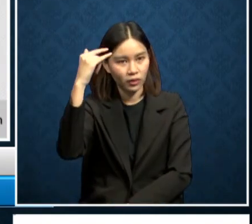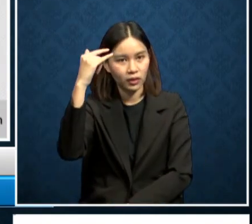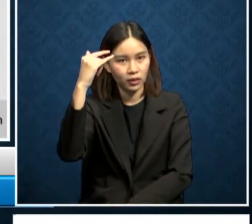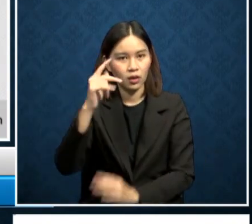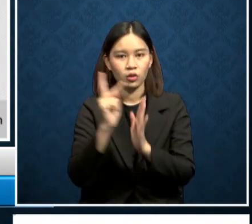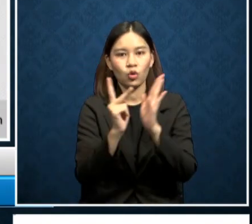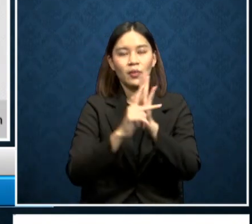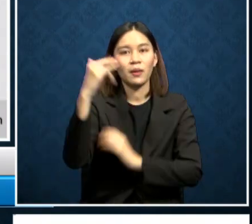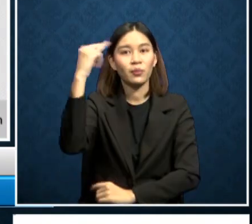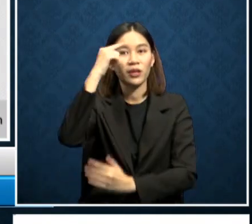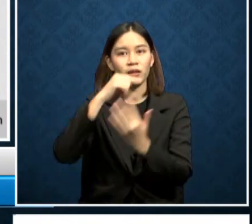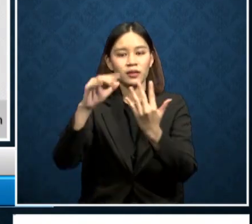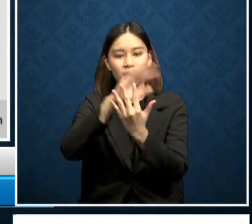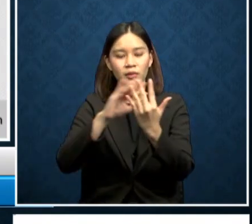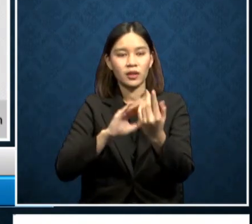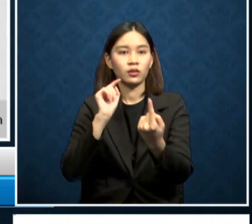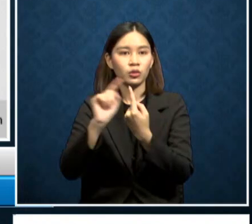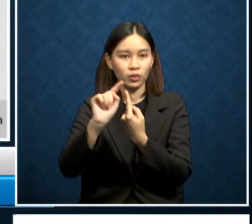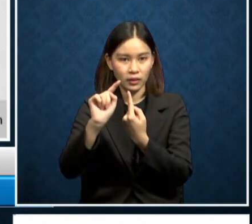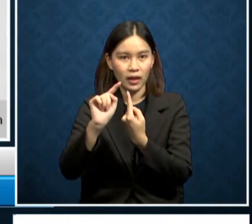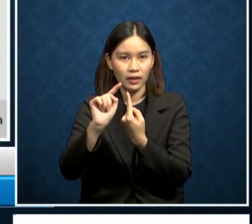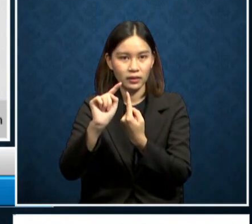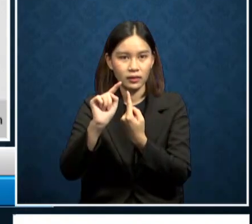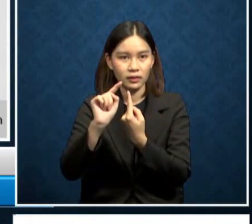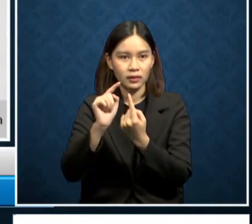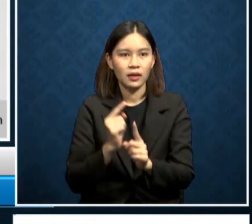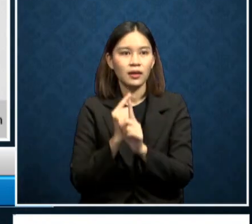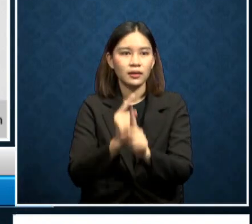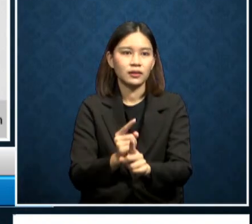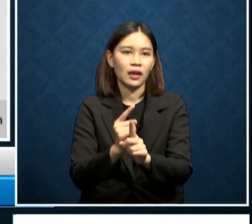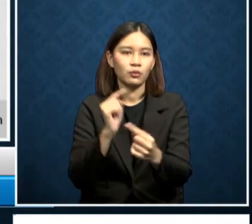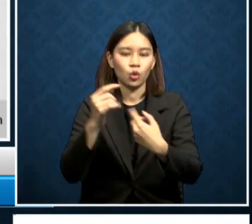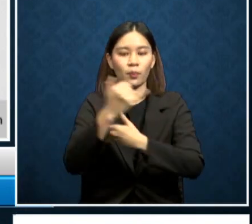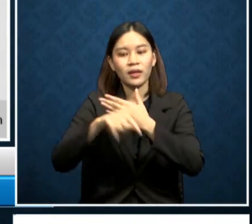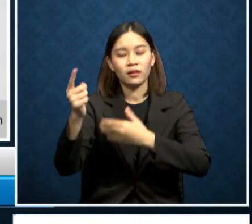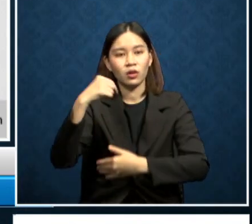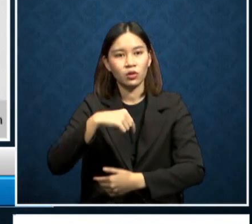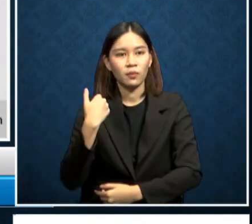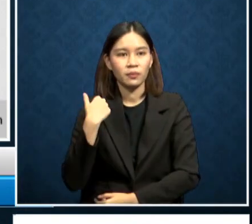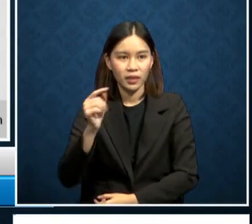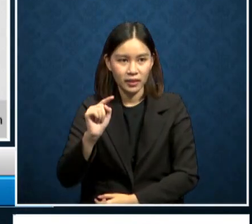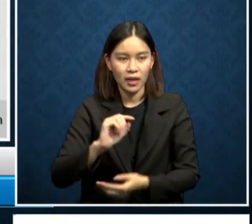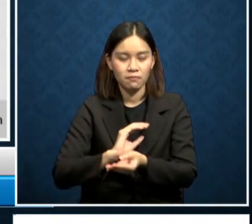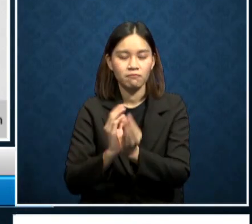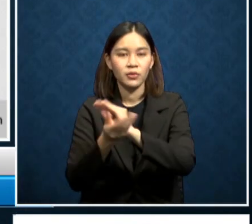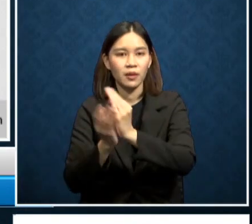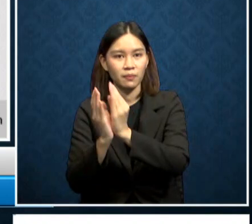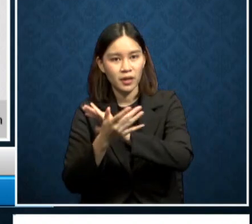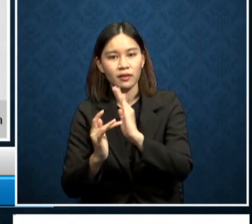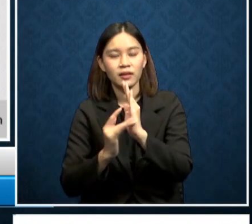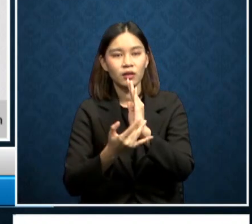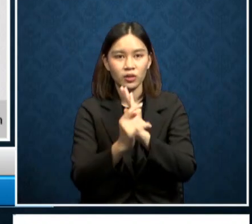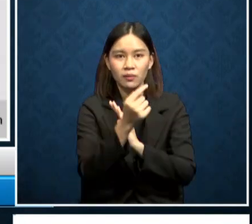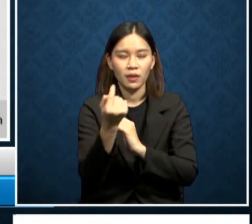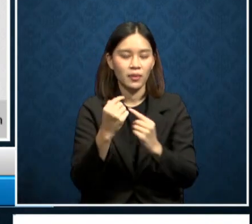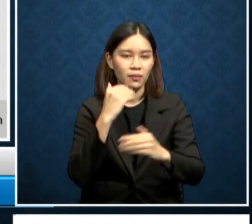หมายการบินพลเรือนให้สอดคล้องและเป็นไปทามพันธกรณีระหว่างประเทศที่มีการเปลี่ยนแปลงเทคโนโลยี